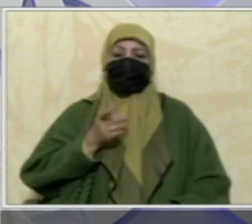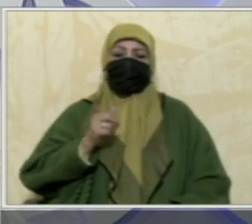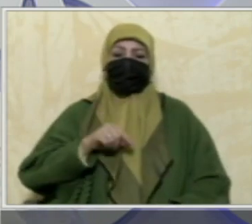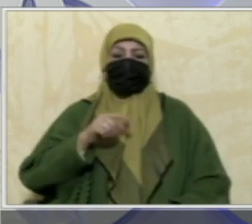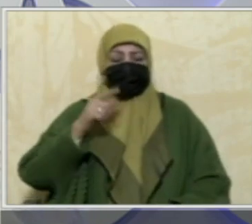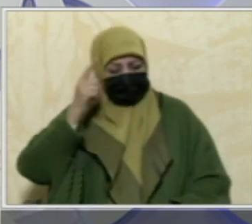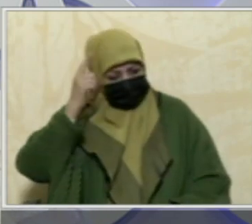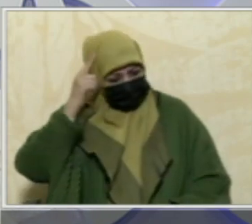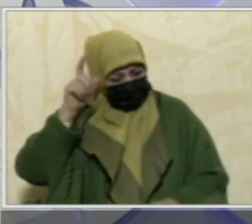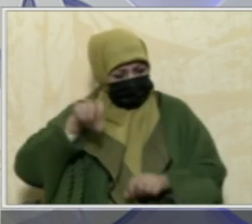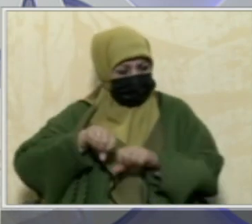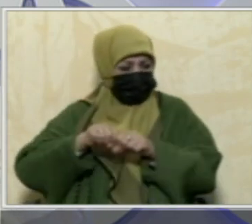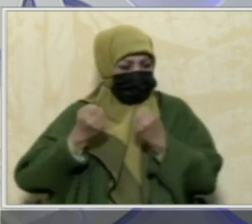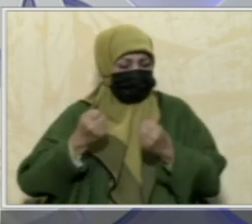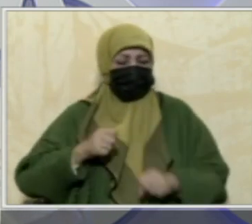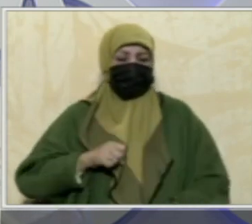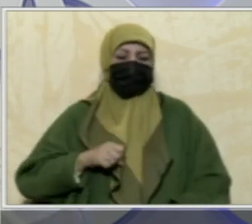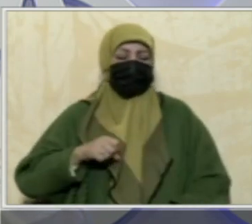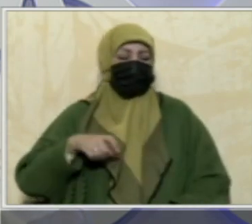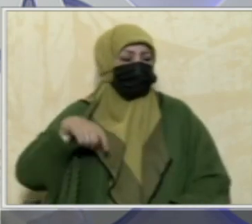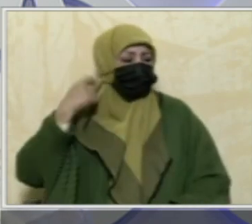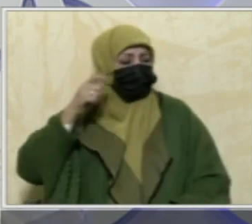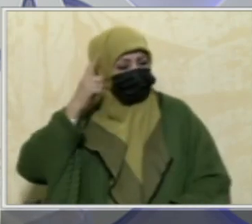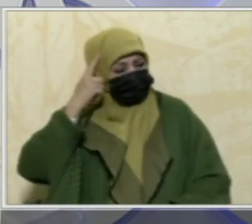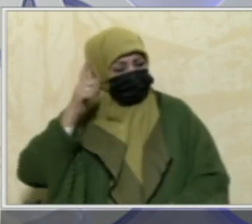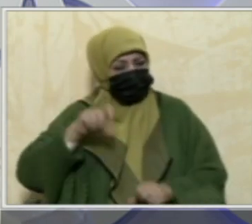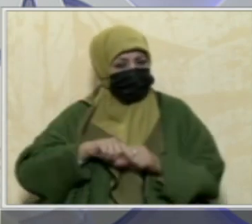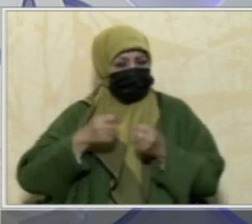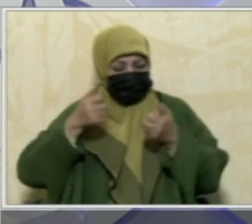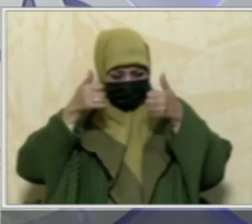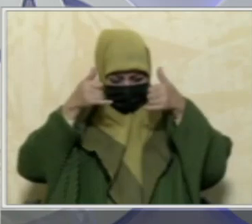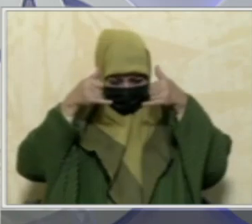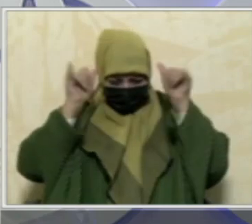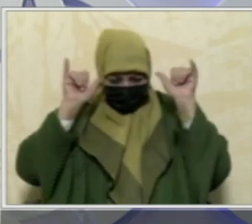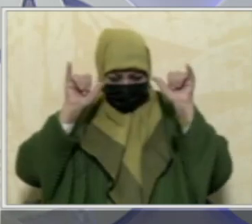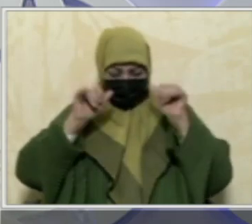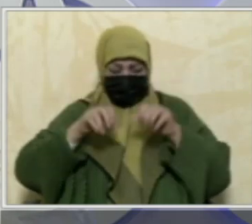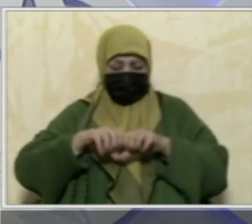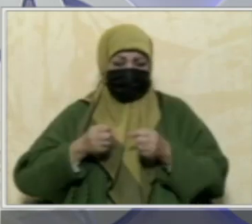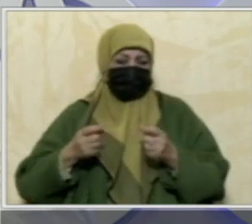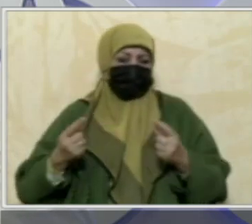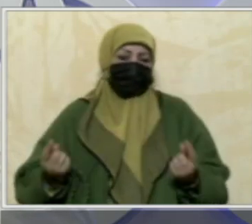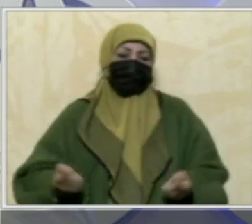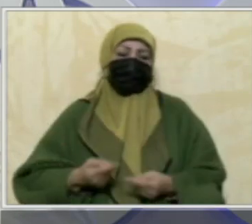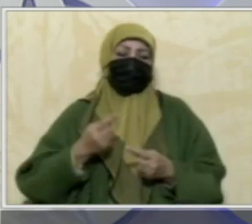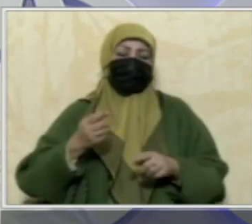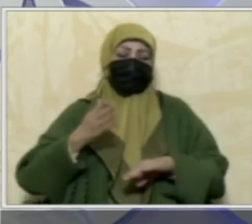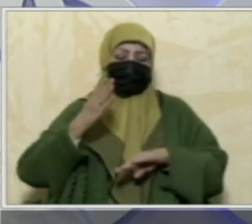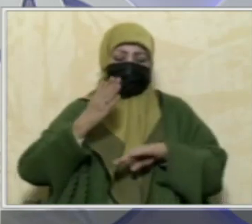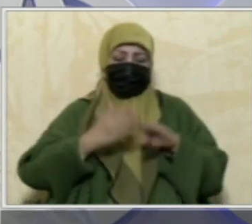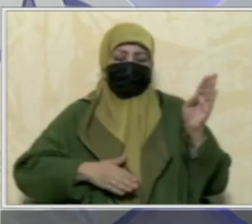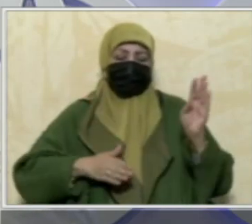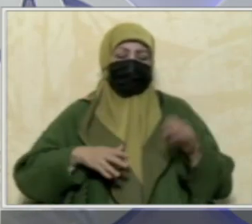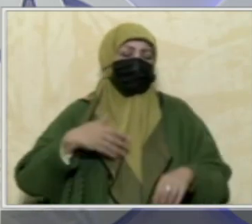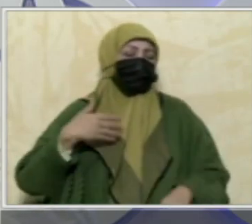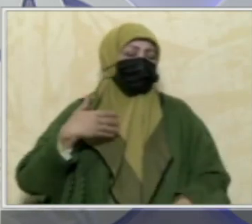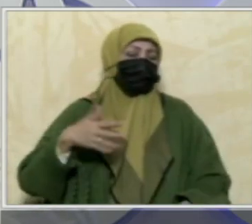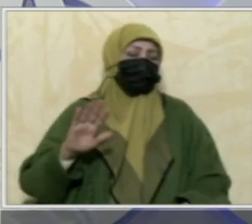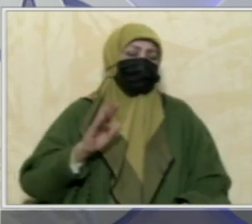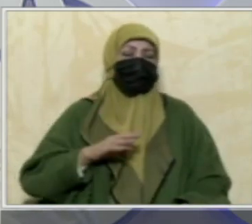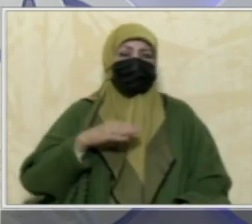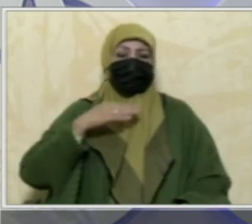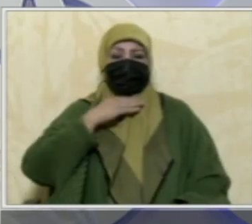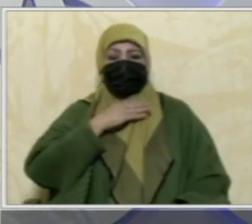القرن بتاعها قصينا من مده لا باس به مكسور القرن لا يجزئ متى اذا كان